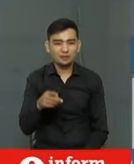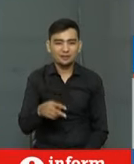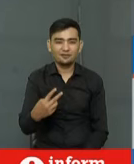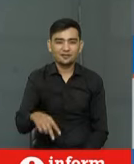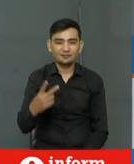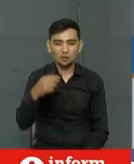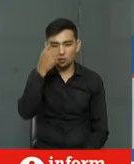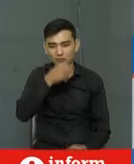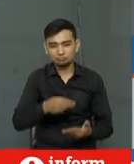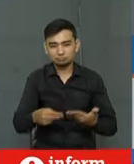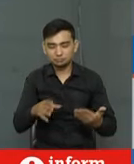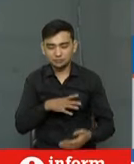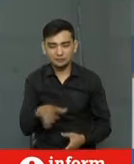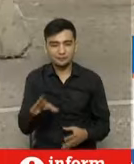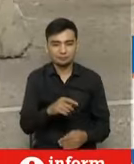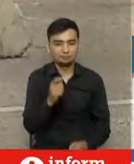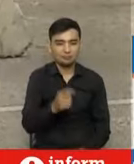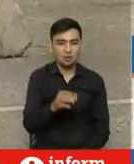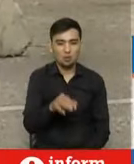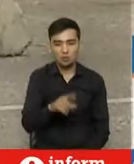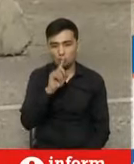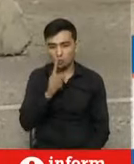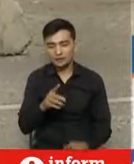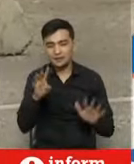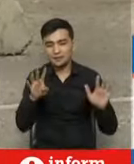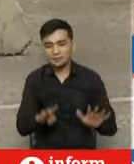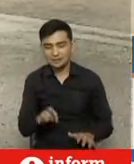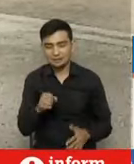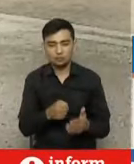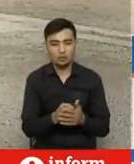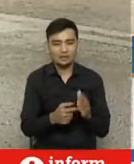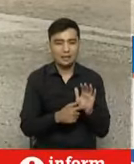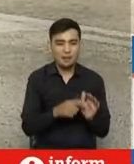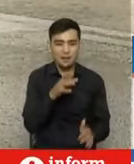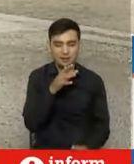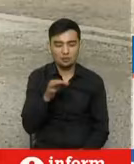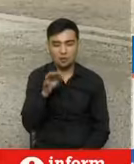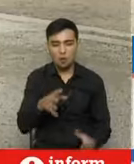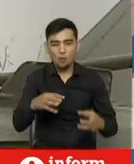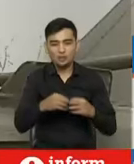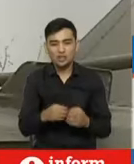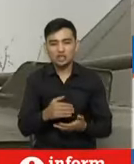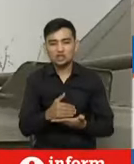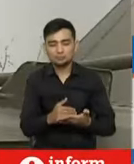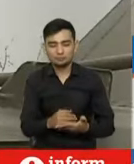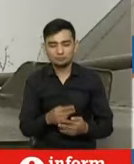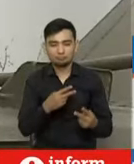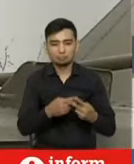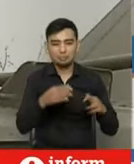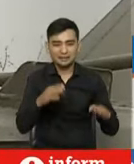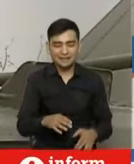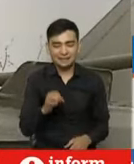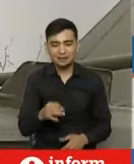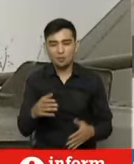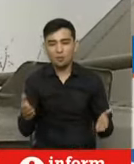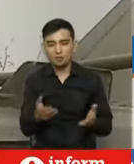года, подсудимые получили сроки от года и 9 месяцев до 7 лет в колонии общего режима. В качестве